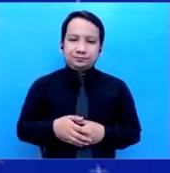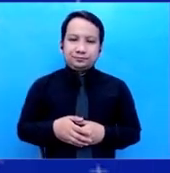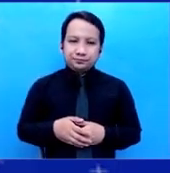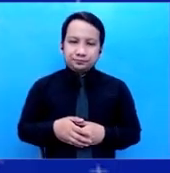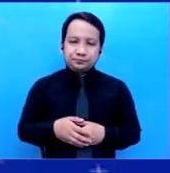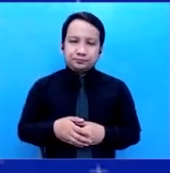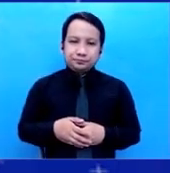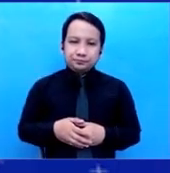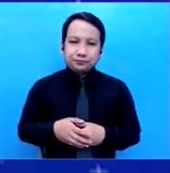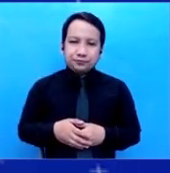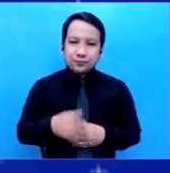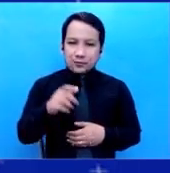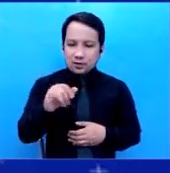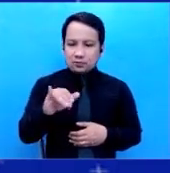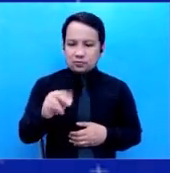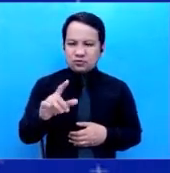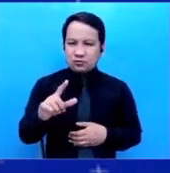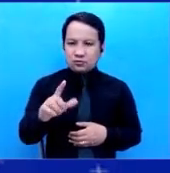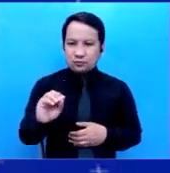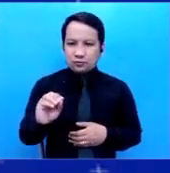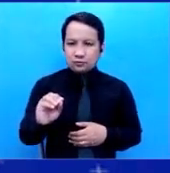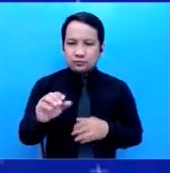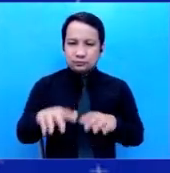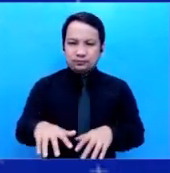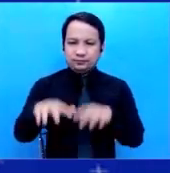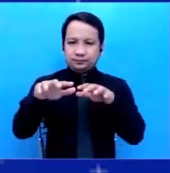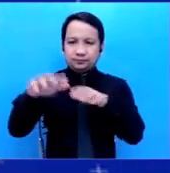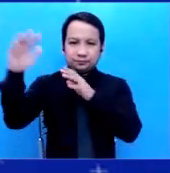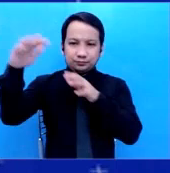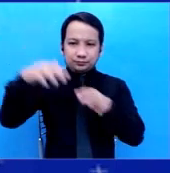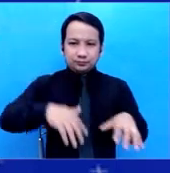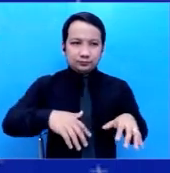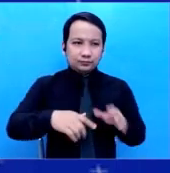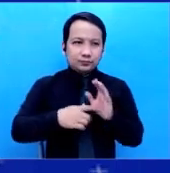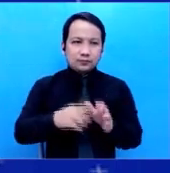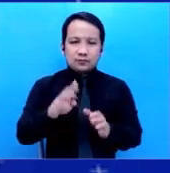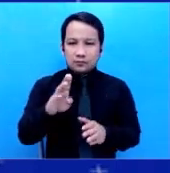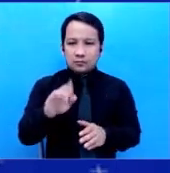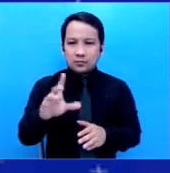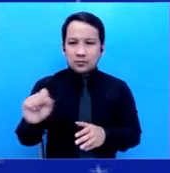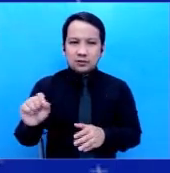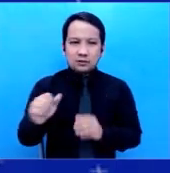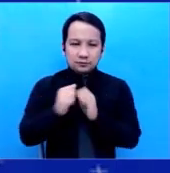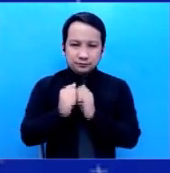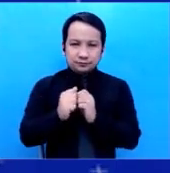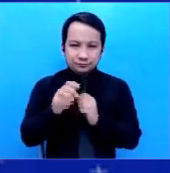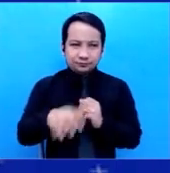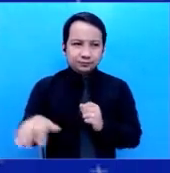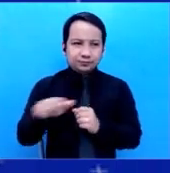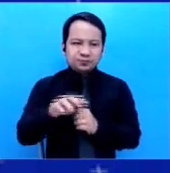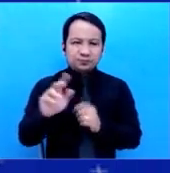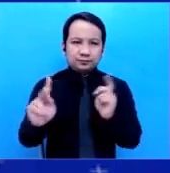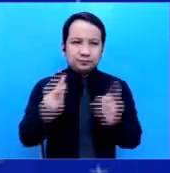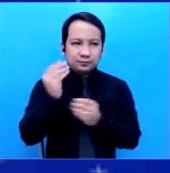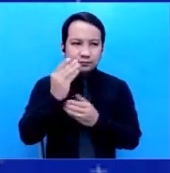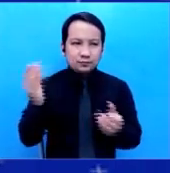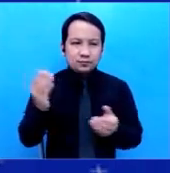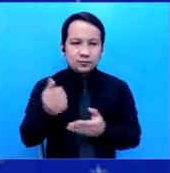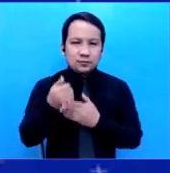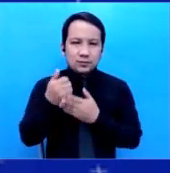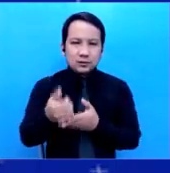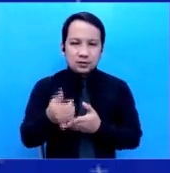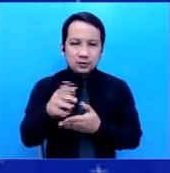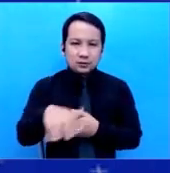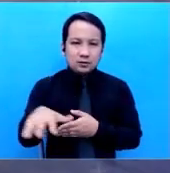Bukod sa Abuyog, apektado rin ng baha at landslide ang Baybay City. Nagtulong-tulong pa ang ilang residente para maitawid sa baha ang